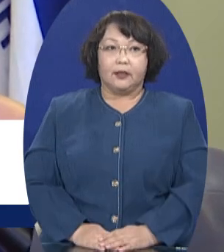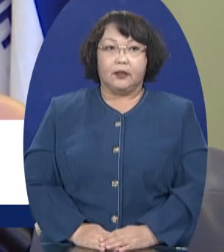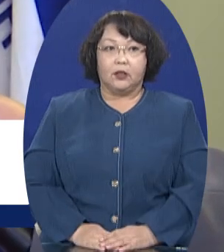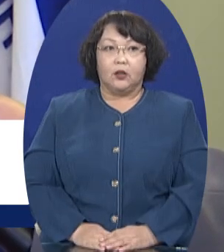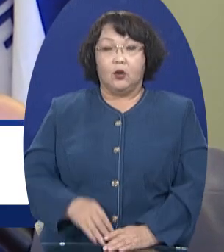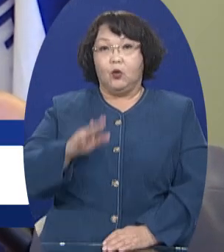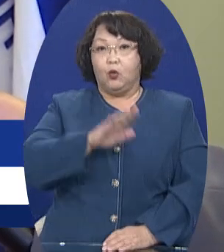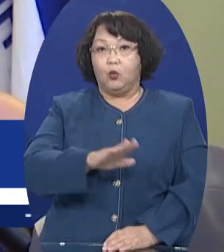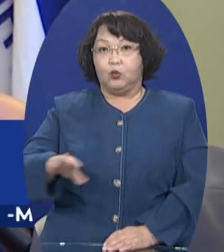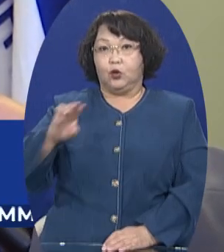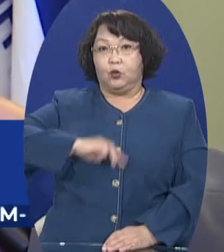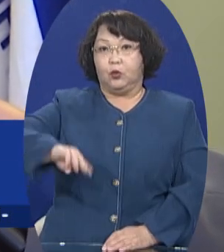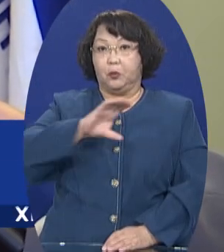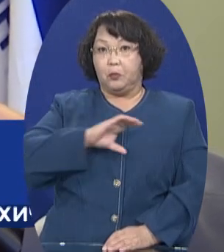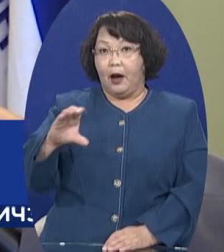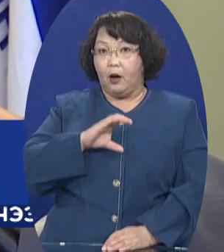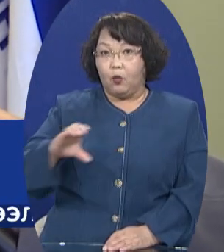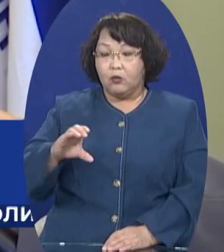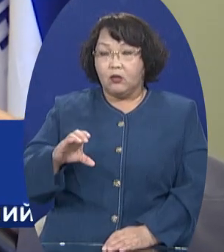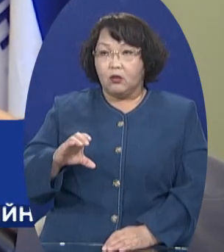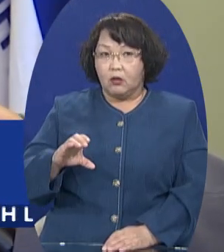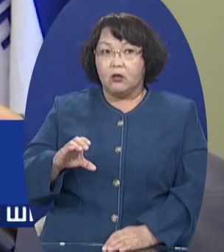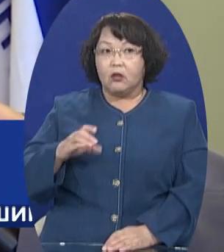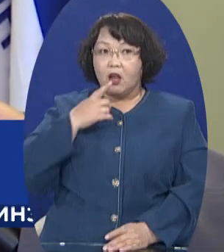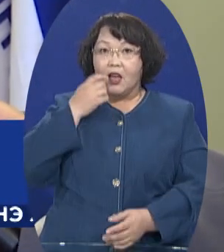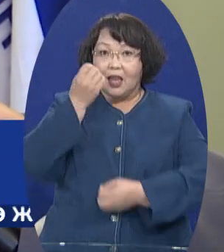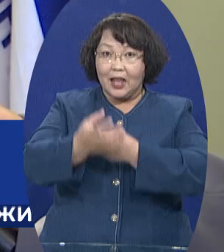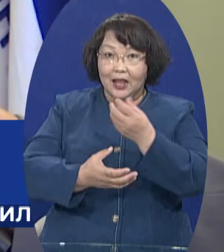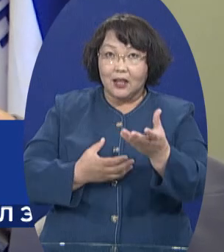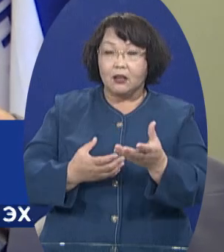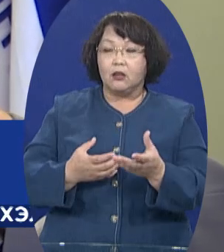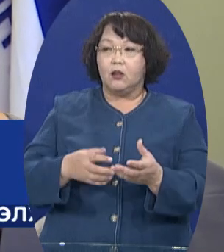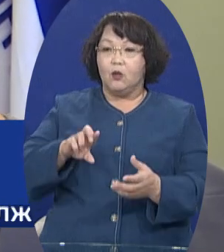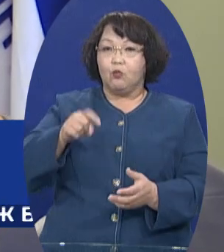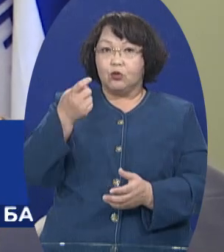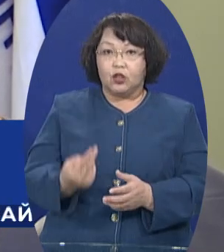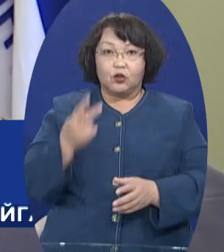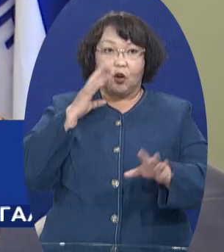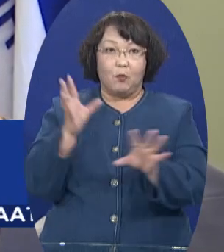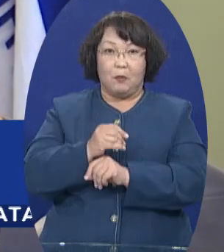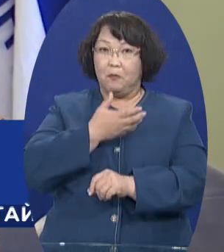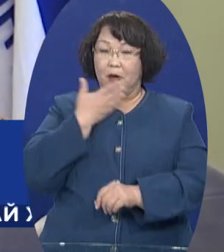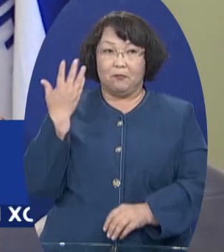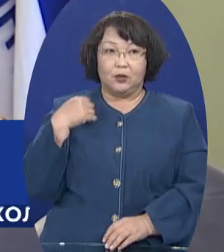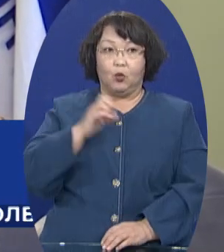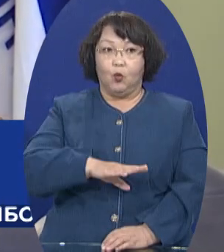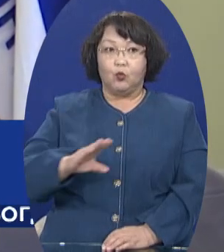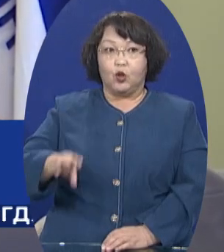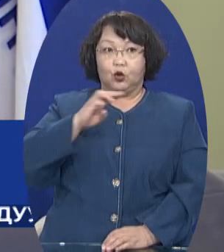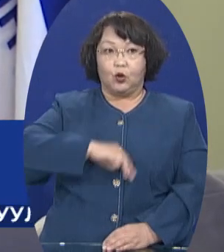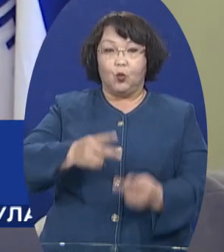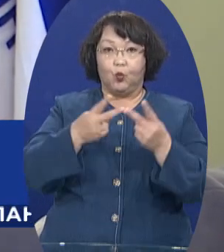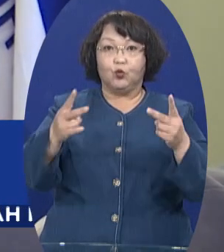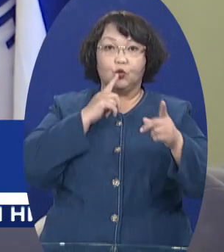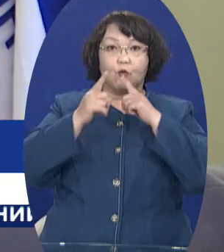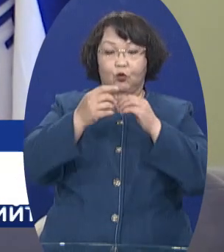Хүүхдийн энэ байгууллагуудын одоо дуу хоолойгийн сонсыг гэдэг бид нарт тийм бүтц байхгүй байгаа гэсэн бол хүүхдийн төлөө үндсэн зөвлөлийн доотол хүүхдээ